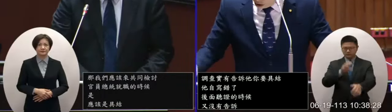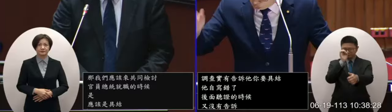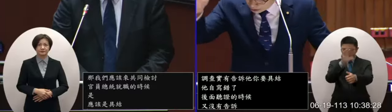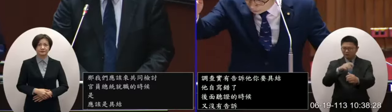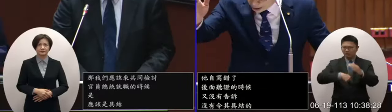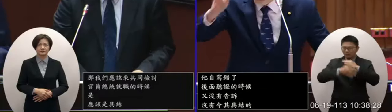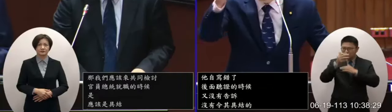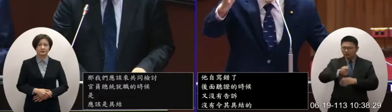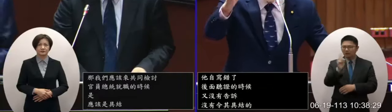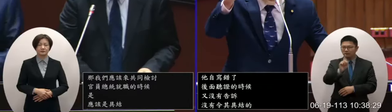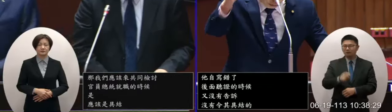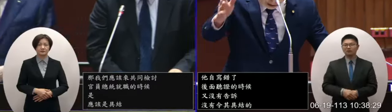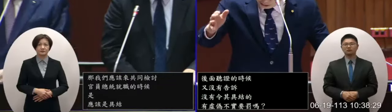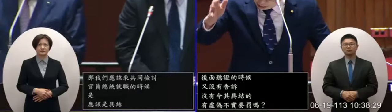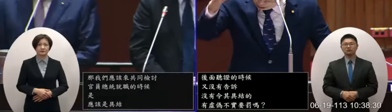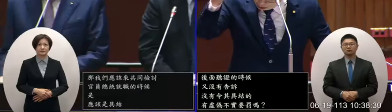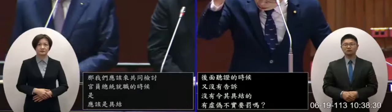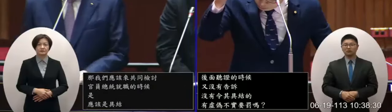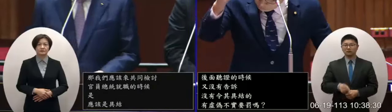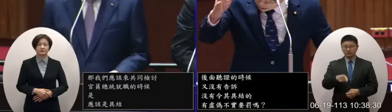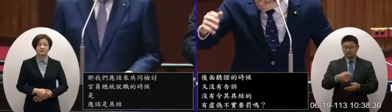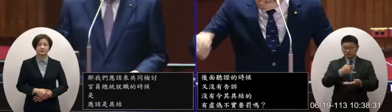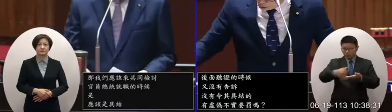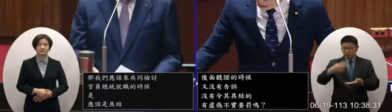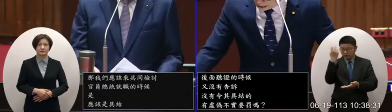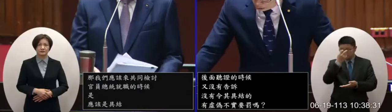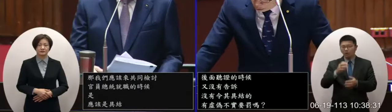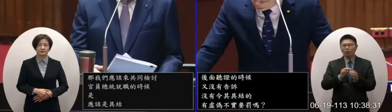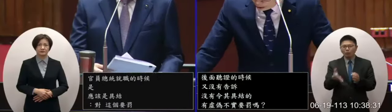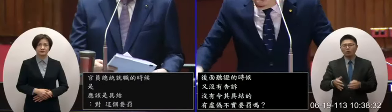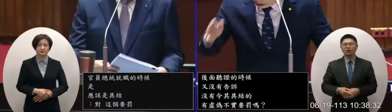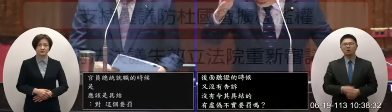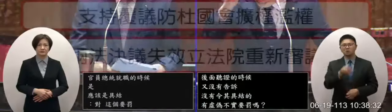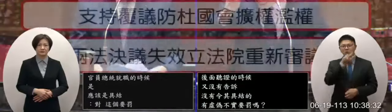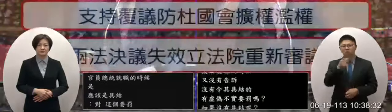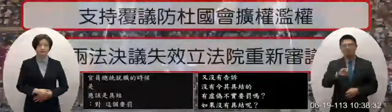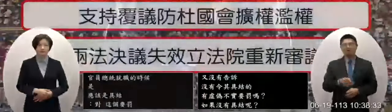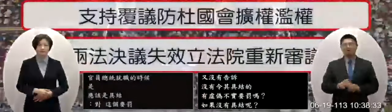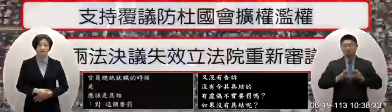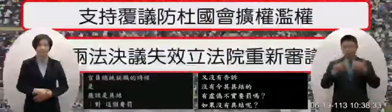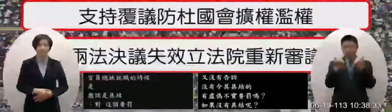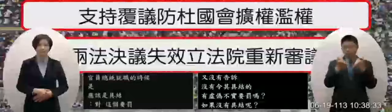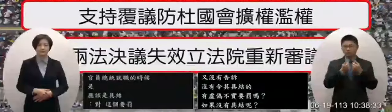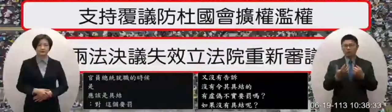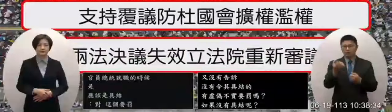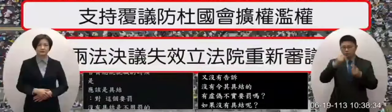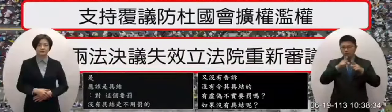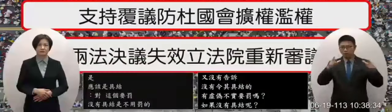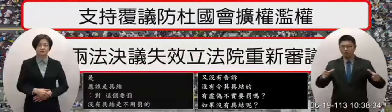长，我们认为支持复议，防堵国会滥权扩权，两法决议失